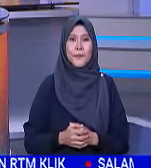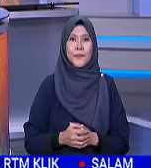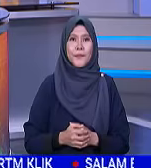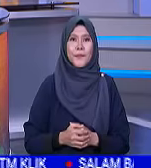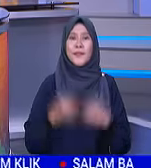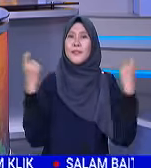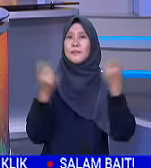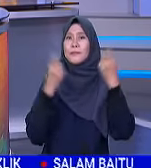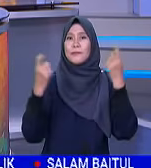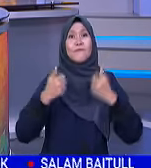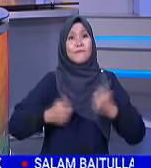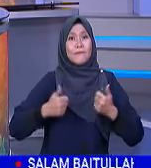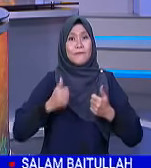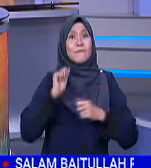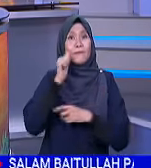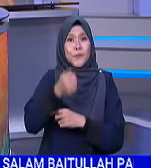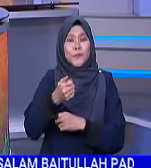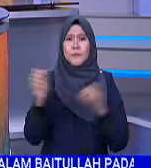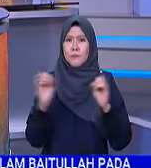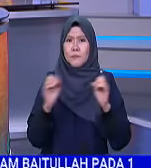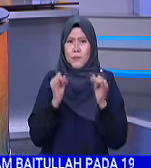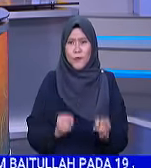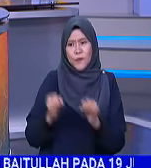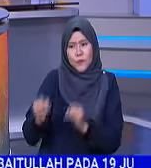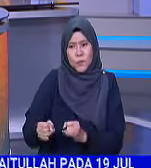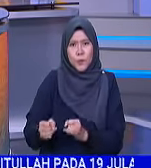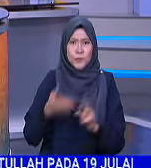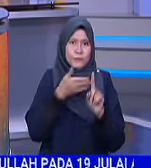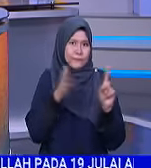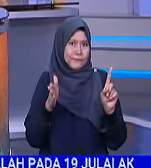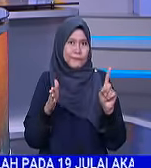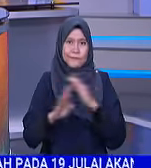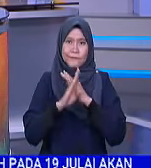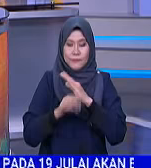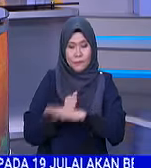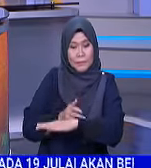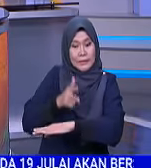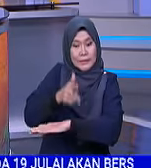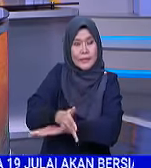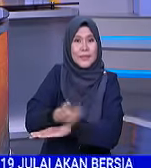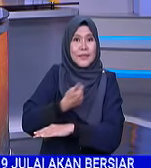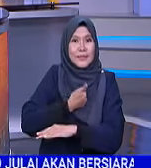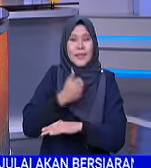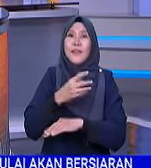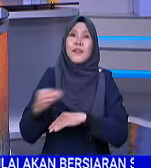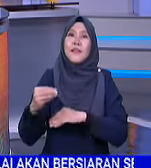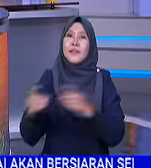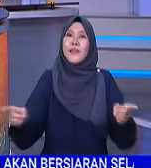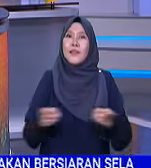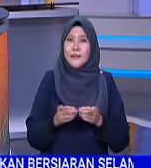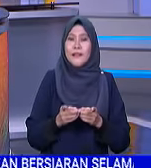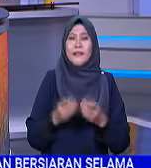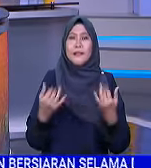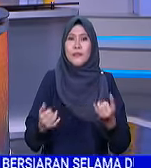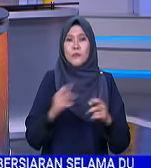Dan sempena Aidiladha esok, tiada mana-mana individu yang bertindak melanggar larangan merentas negeri dan daerah. Penguasaan